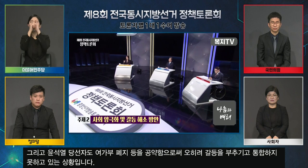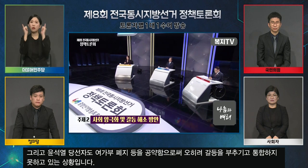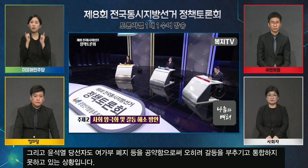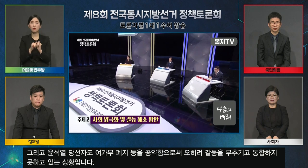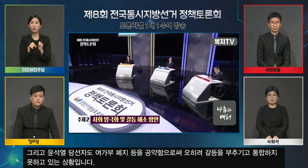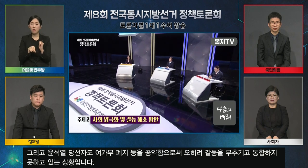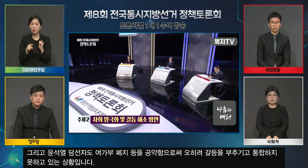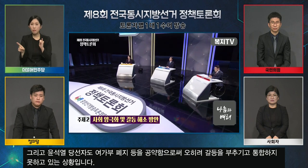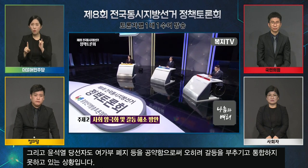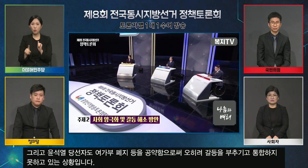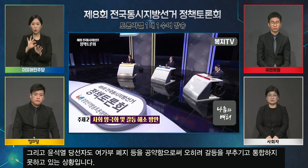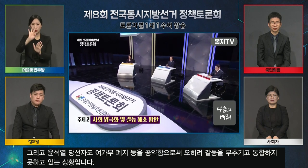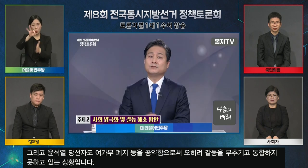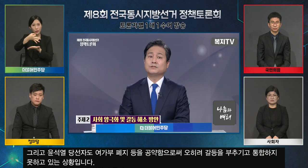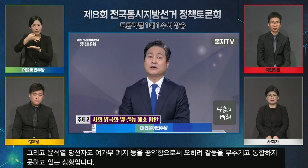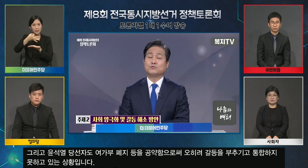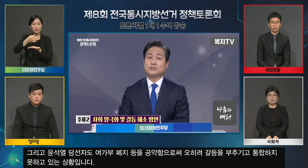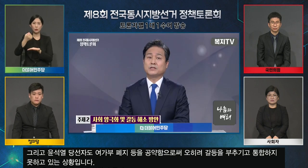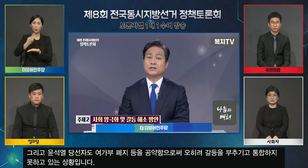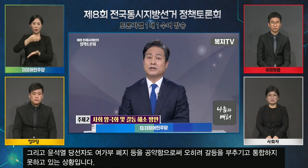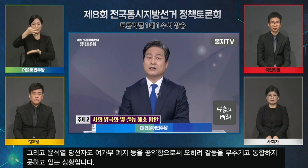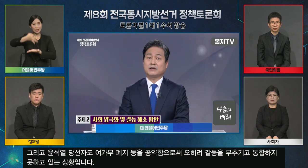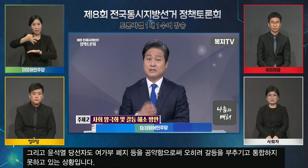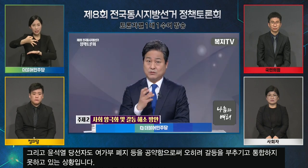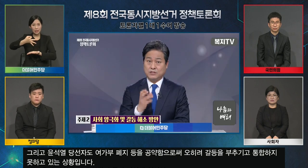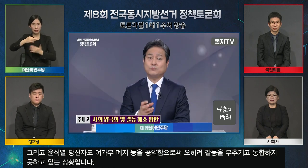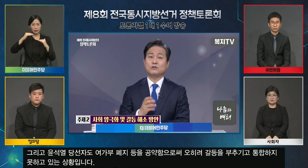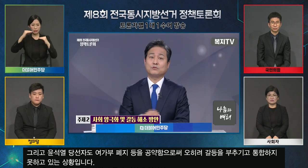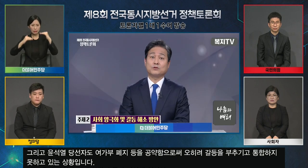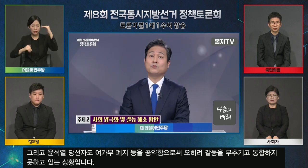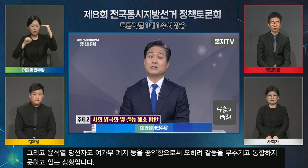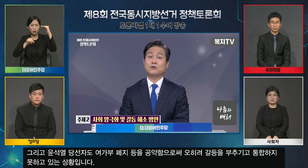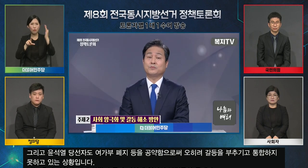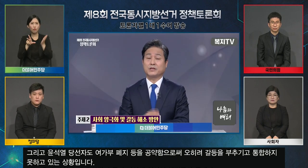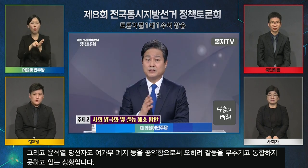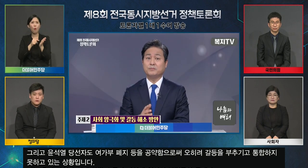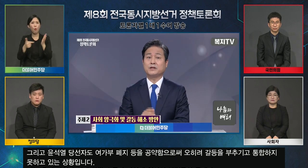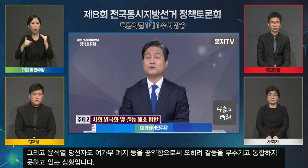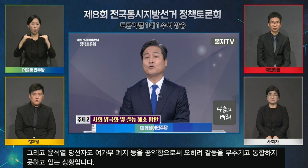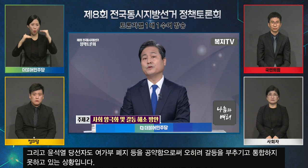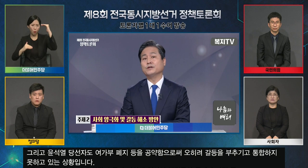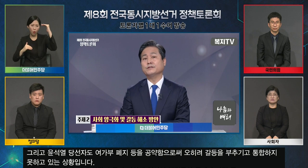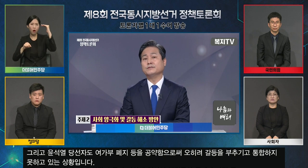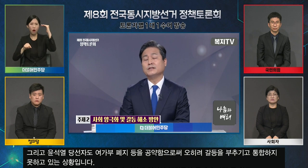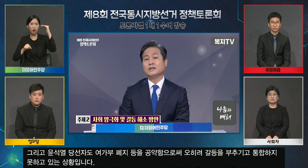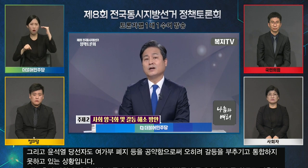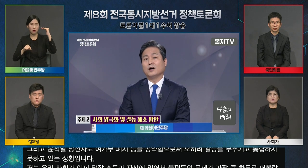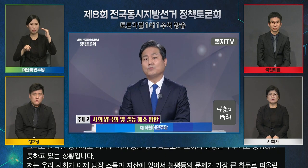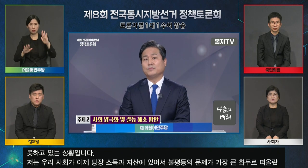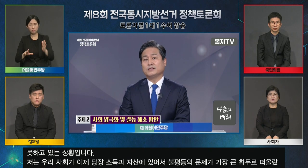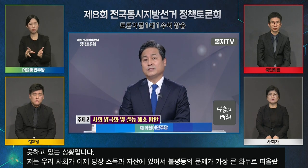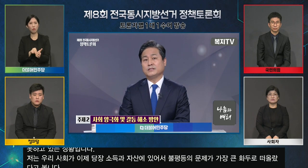자산에 있어서 불평등의 문제가 가장 큰 화두로 떠올랐다고 봅니다. 그런 면에서 보면